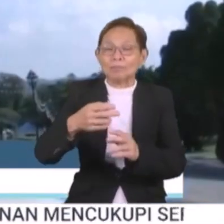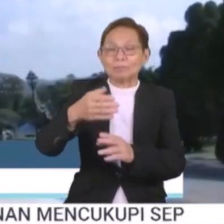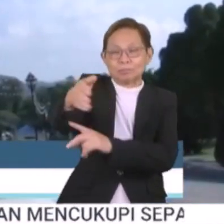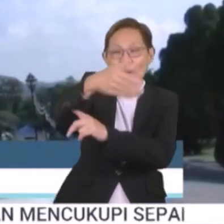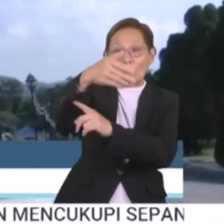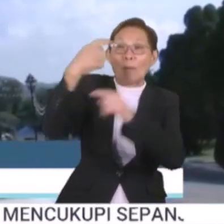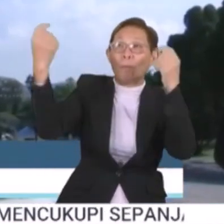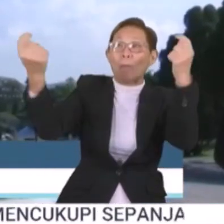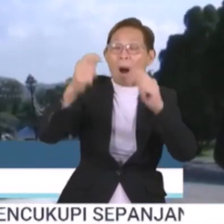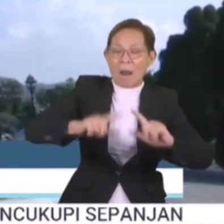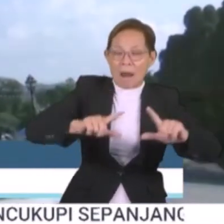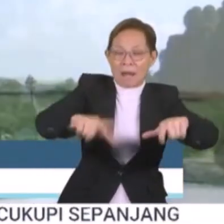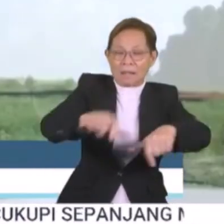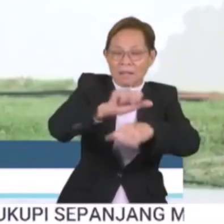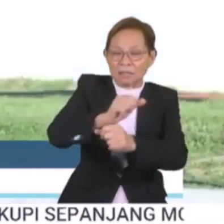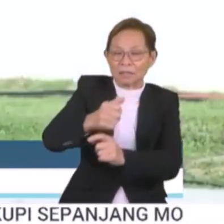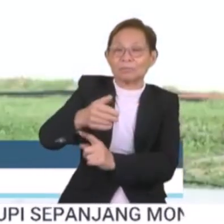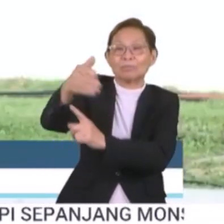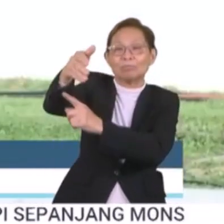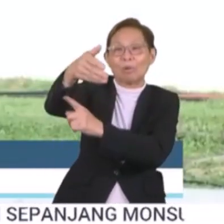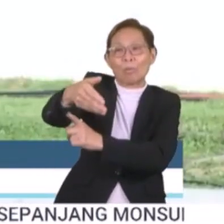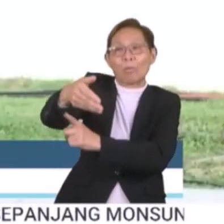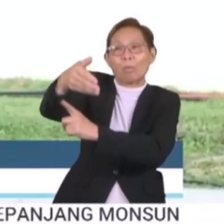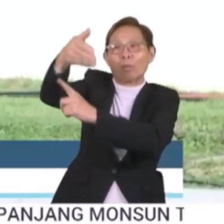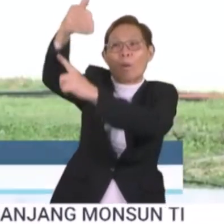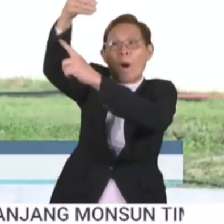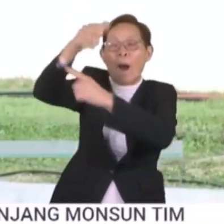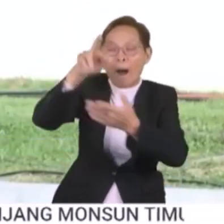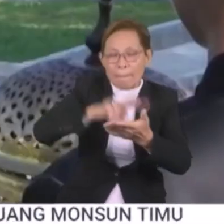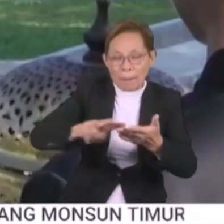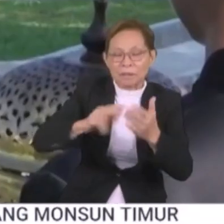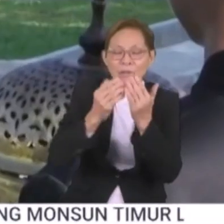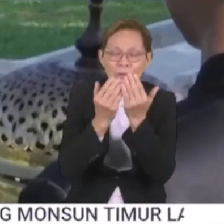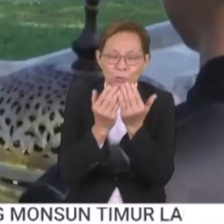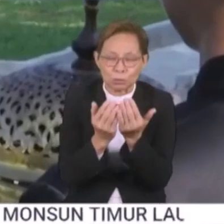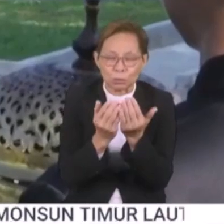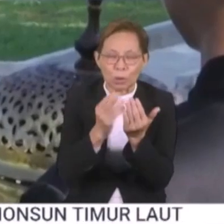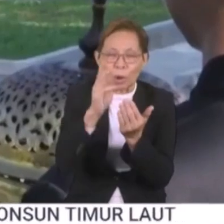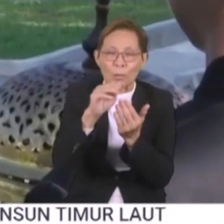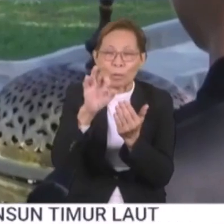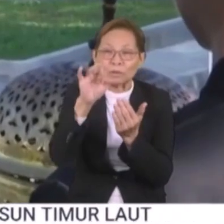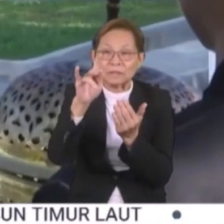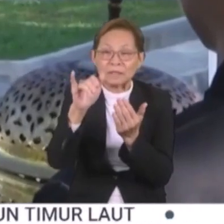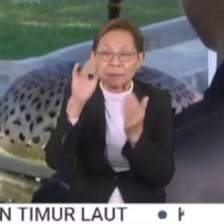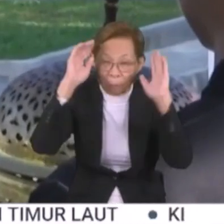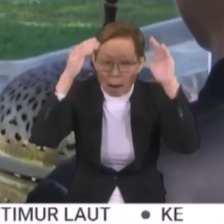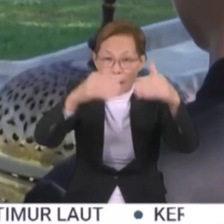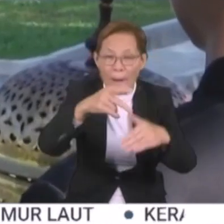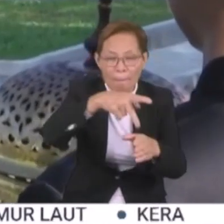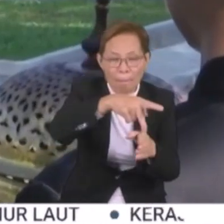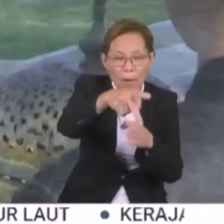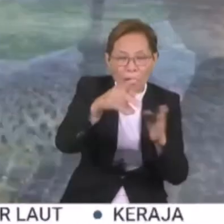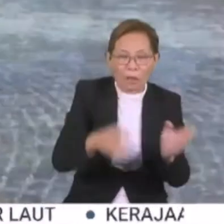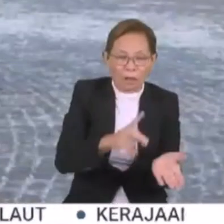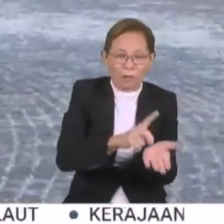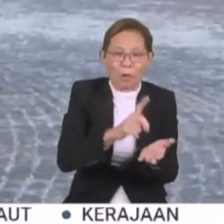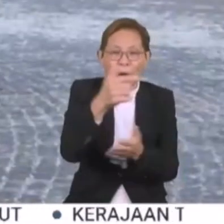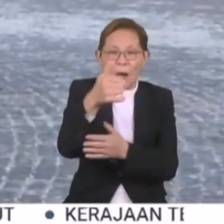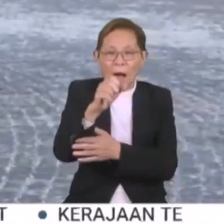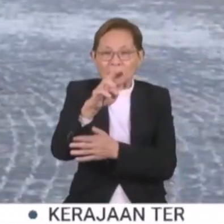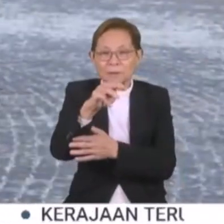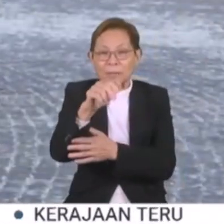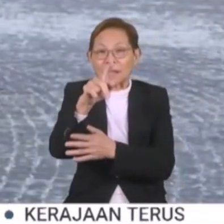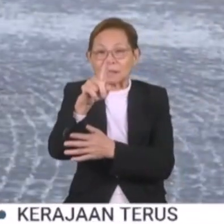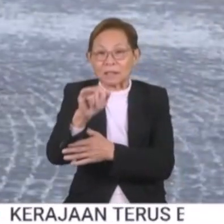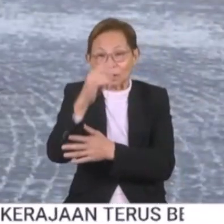bendera istiadat meletak kerja. Istiadat diteruskan dengan bacaan doa oleh Mufti Pahang, Profesor Dato' Dr. Asmadi Muhammad